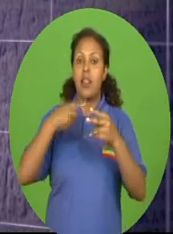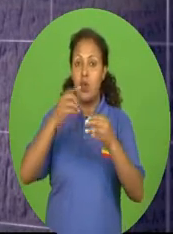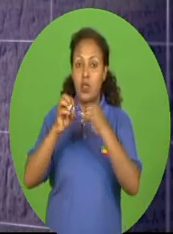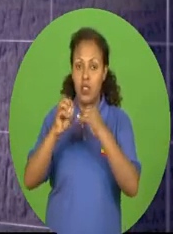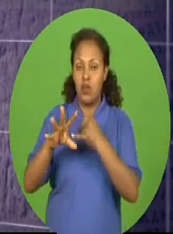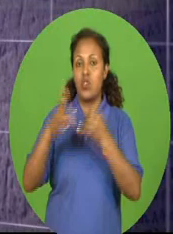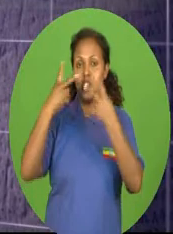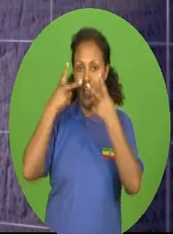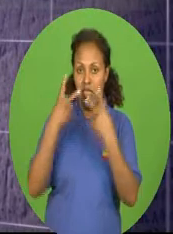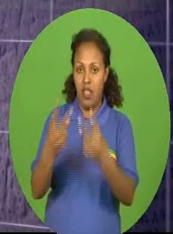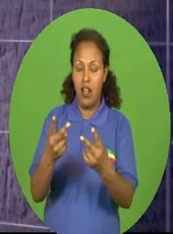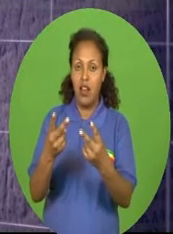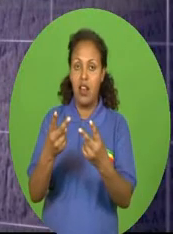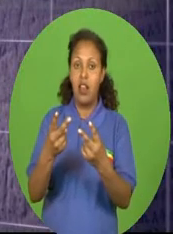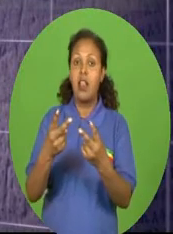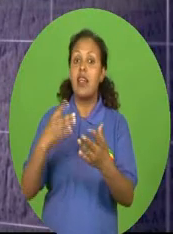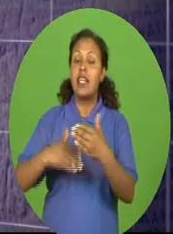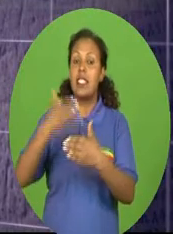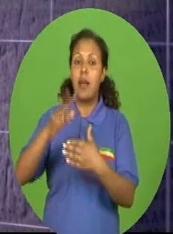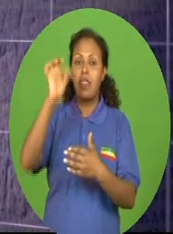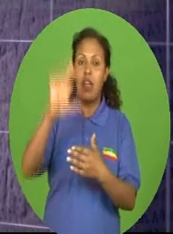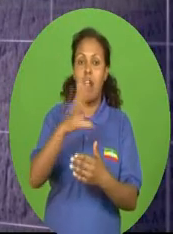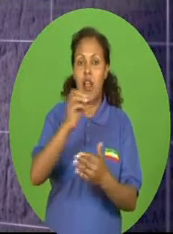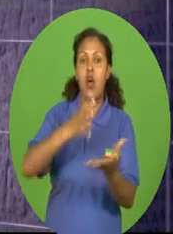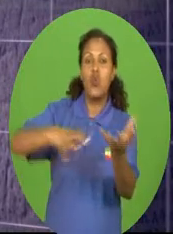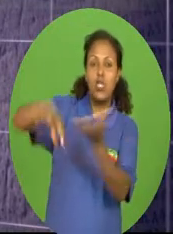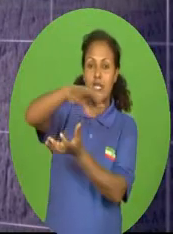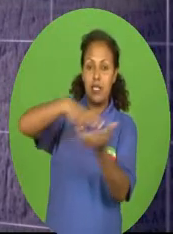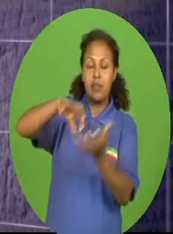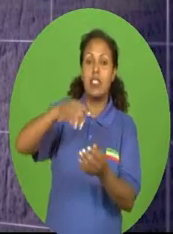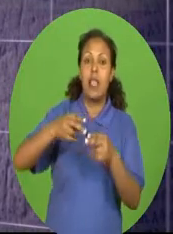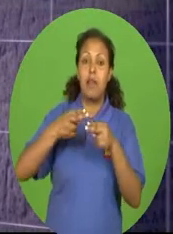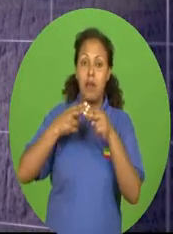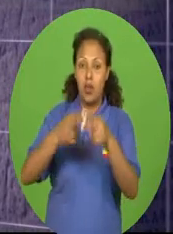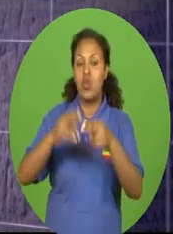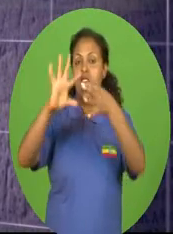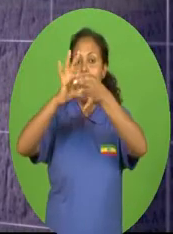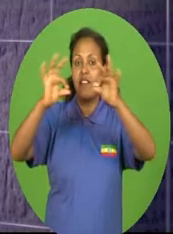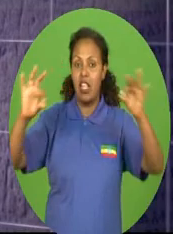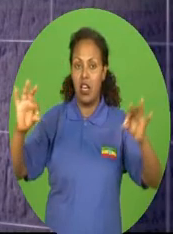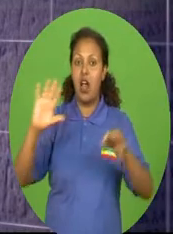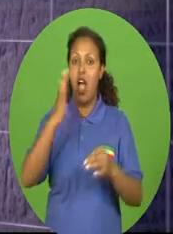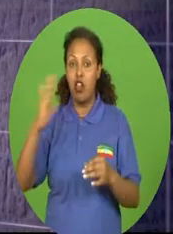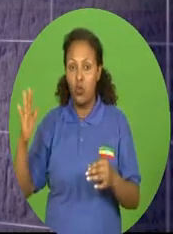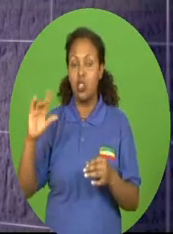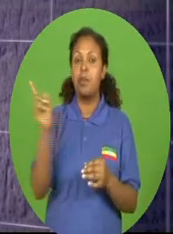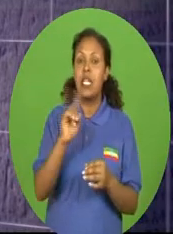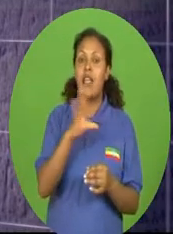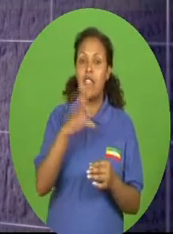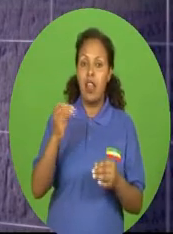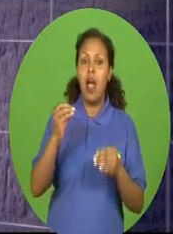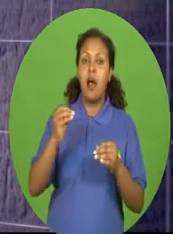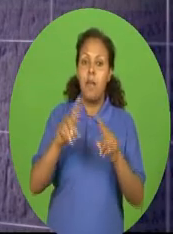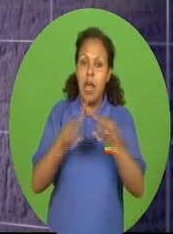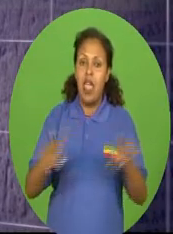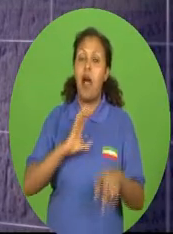ዘርፎች እንደሚጠሩ አይተናል። ከዚያም ተራና ውስብስብ ስለሚሰኙ የአረፍተ ነገር አይነቶች